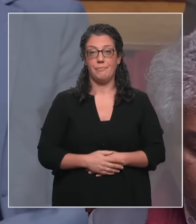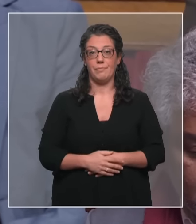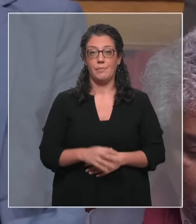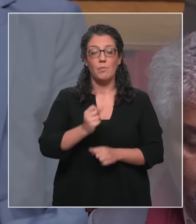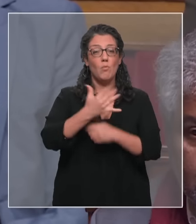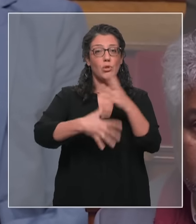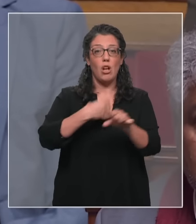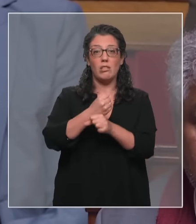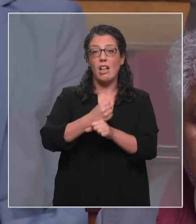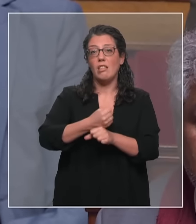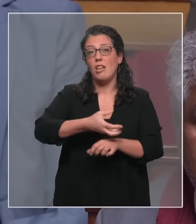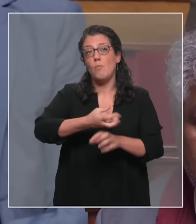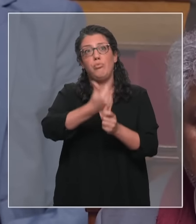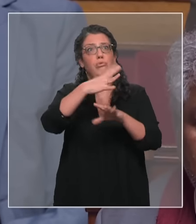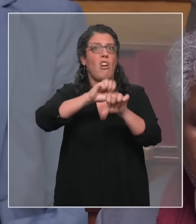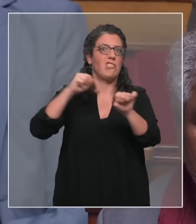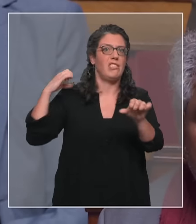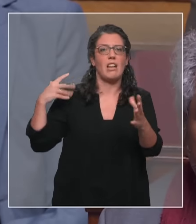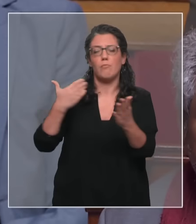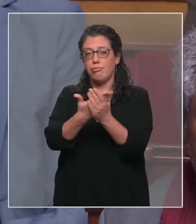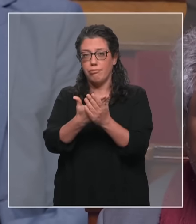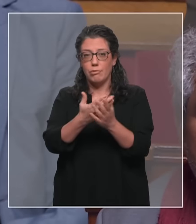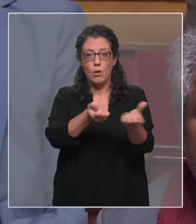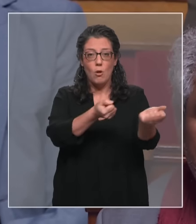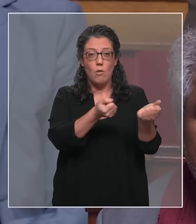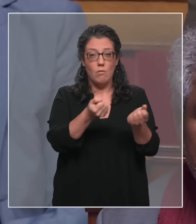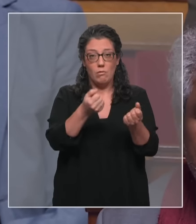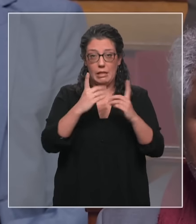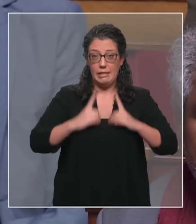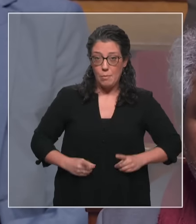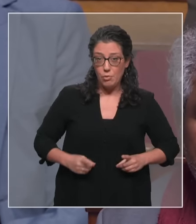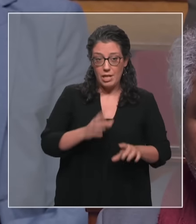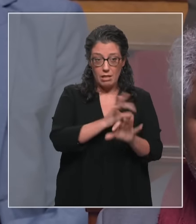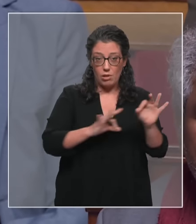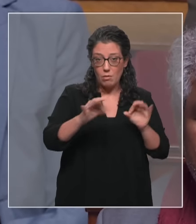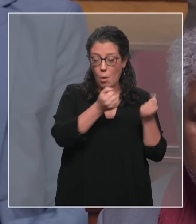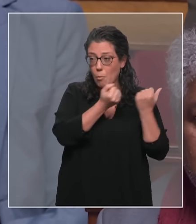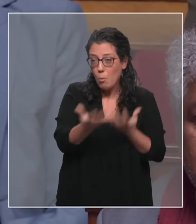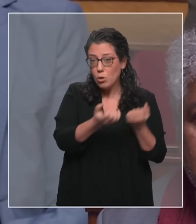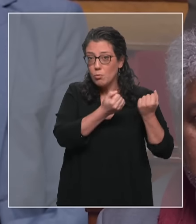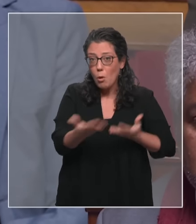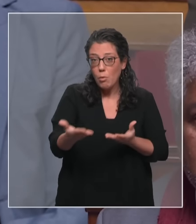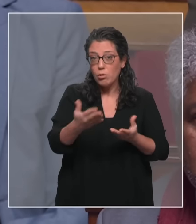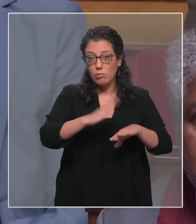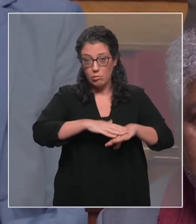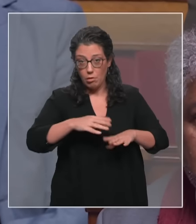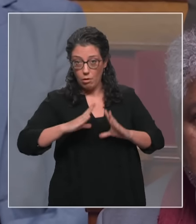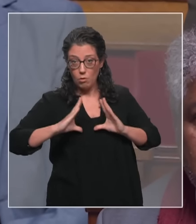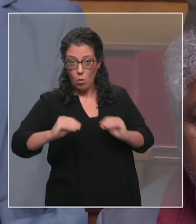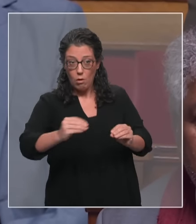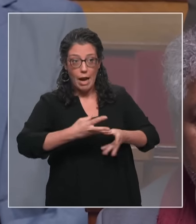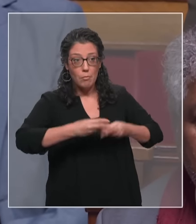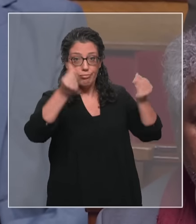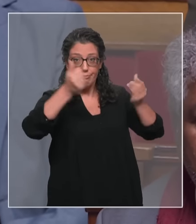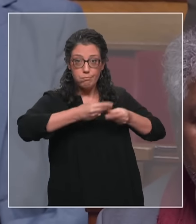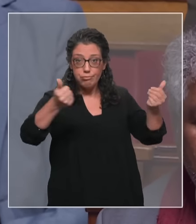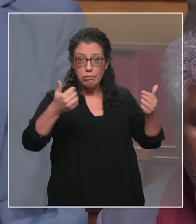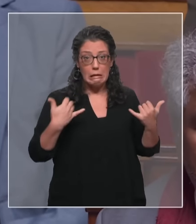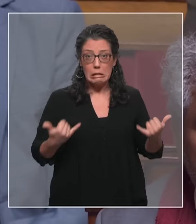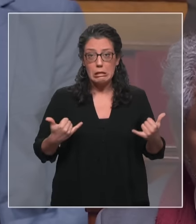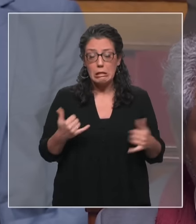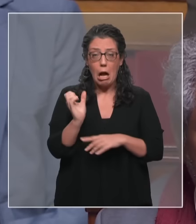des décennies, des siècles, les propositions des députés dits d'outre-mer ne cessent de s'évaporer dans cet hémicycle. Et